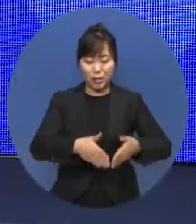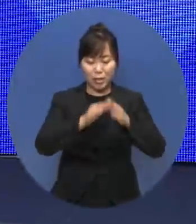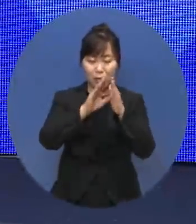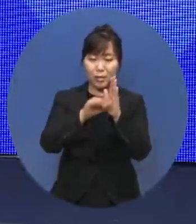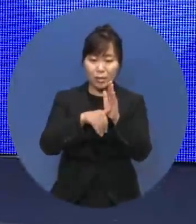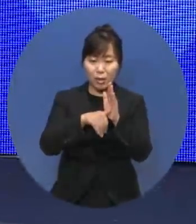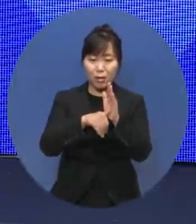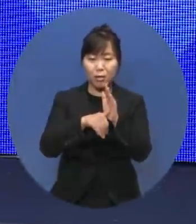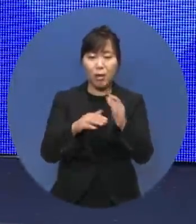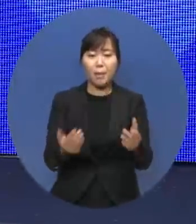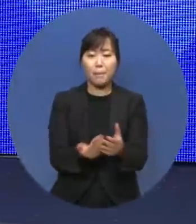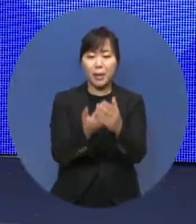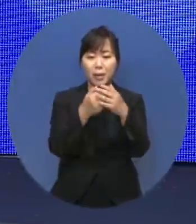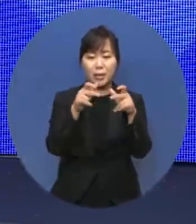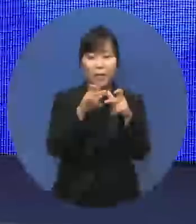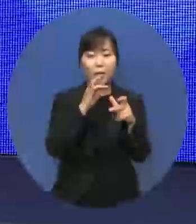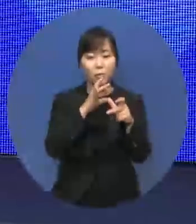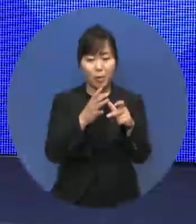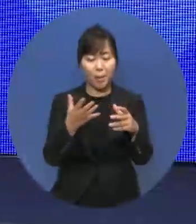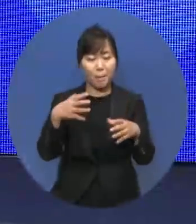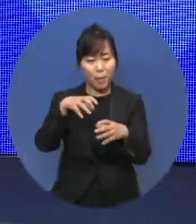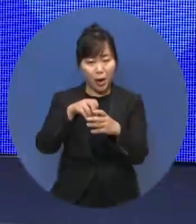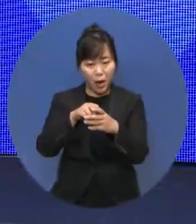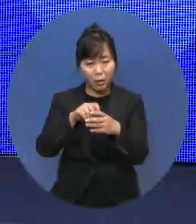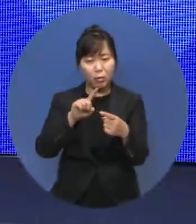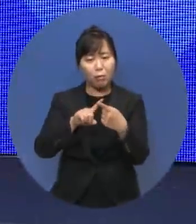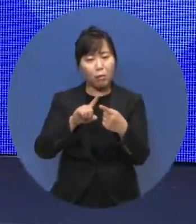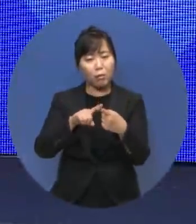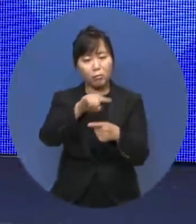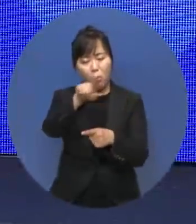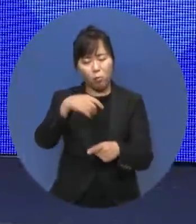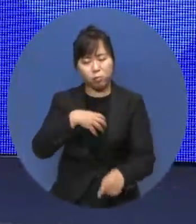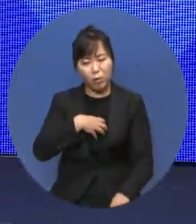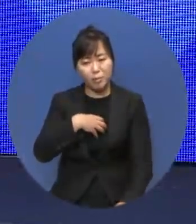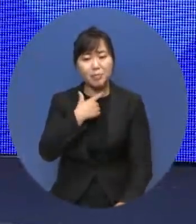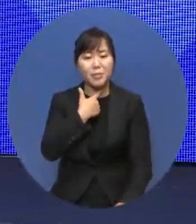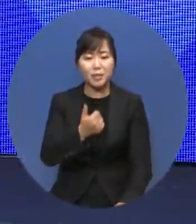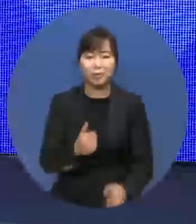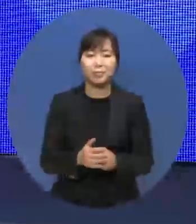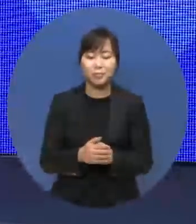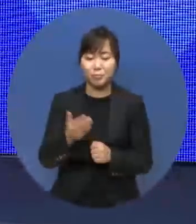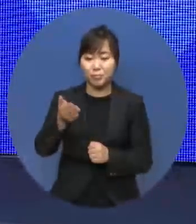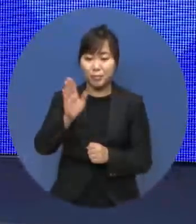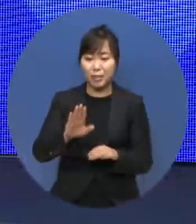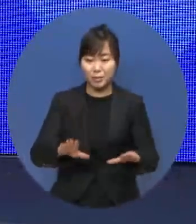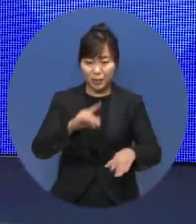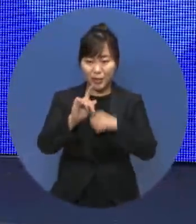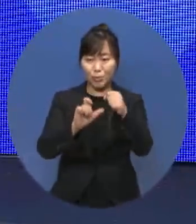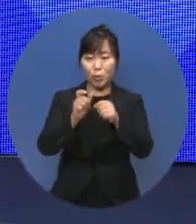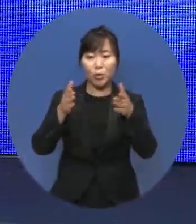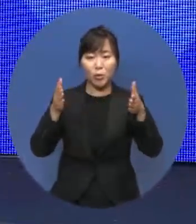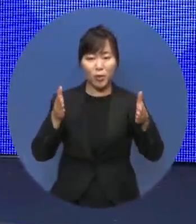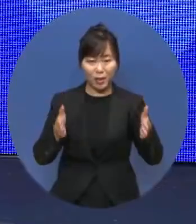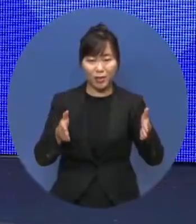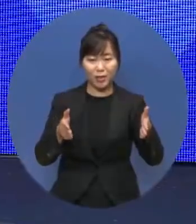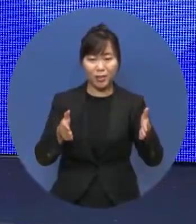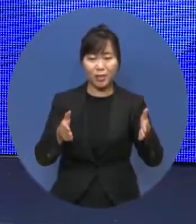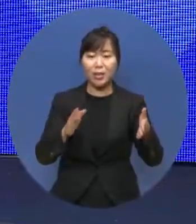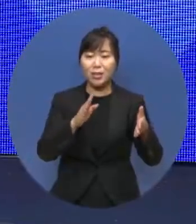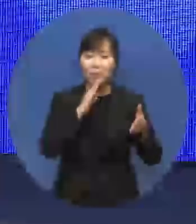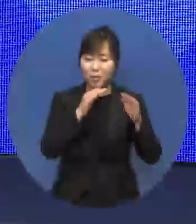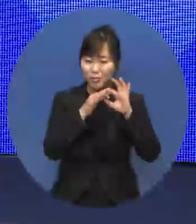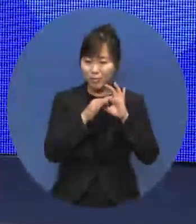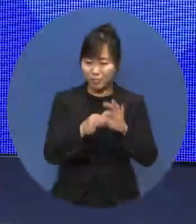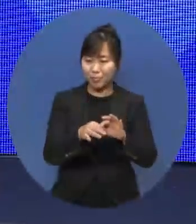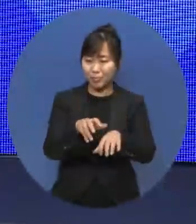당시만 해도 발달장애인으로만 구성된 오케스트라 한다는 것 자체를 좀 다들 걱정해 하셨어요. 근데 지금 15년 운영하는 동안 아주